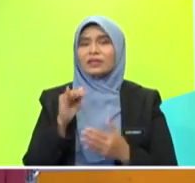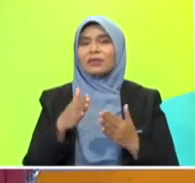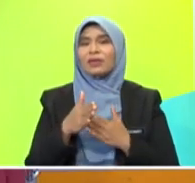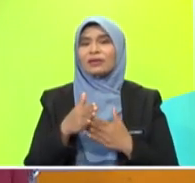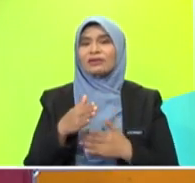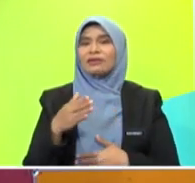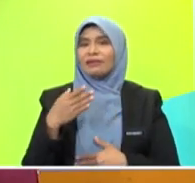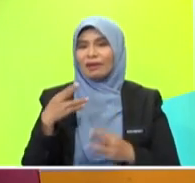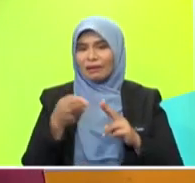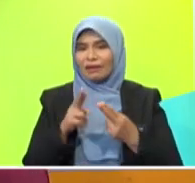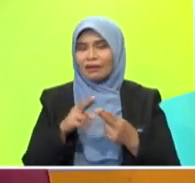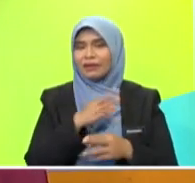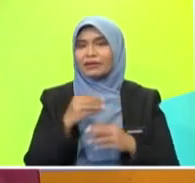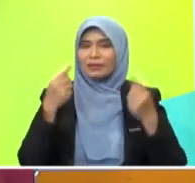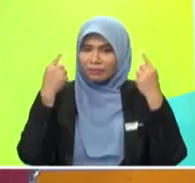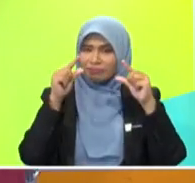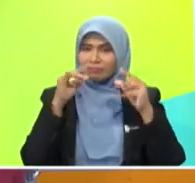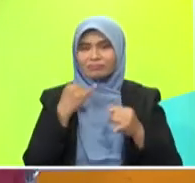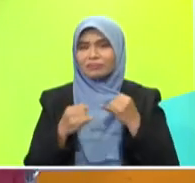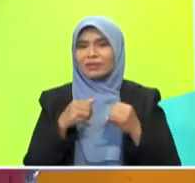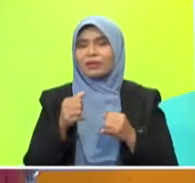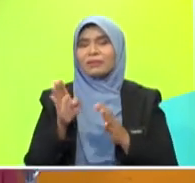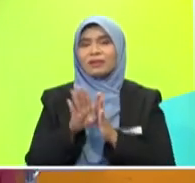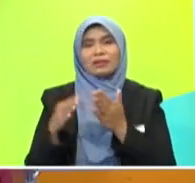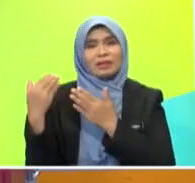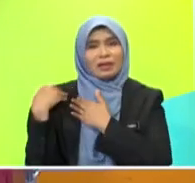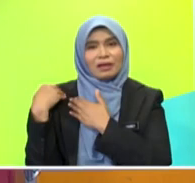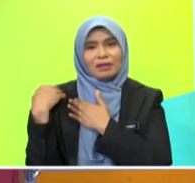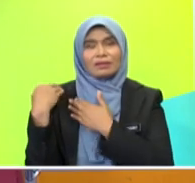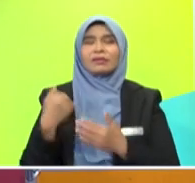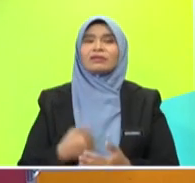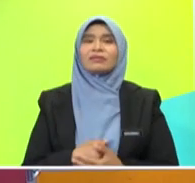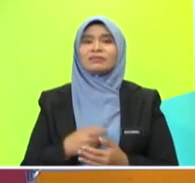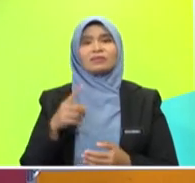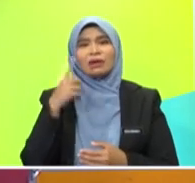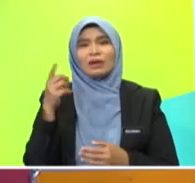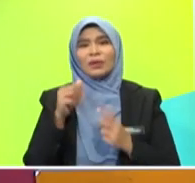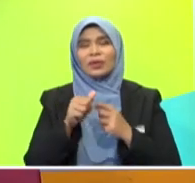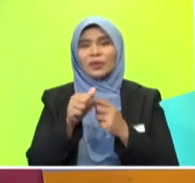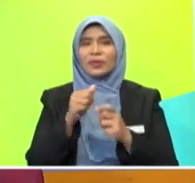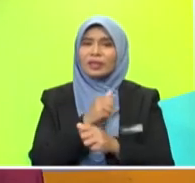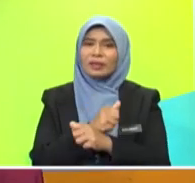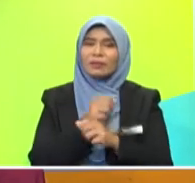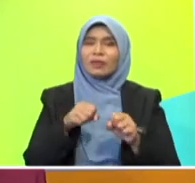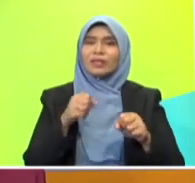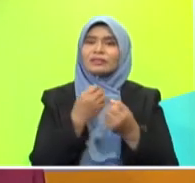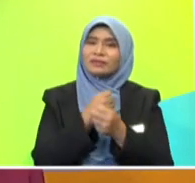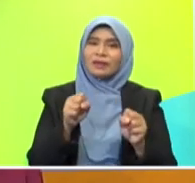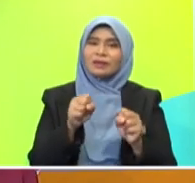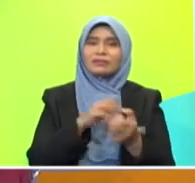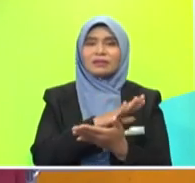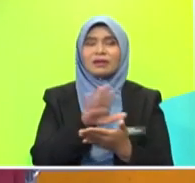Jika kamu seorang yang bertanggung jawab sering mengikut arahan boleh menyiapkan semua